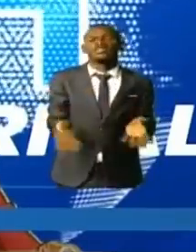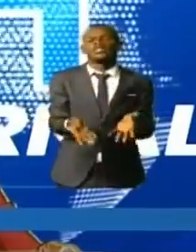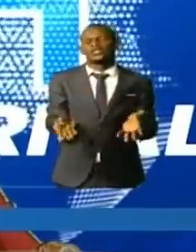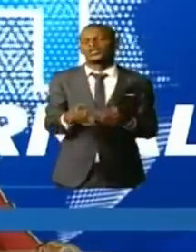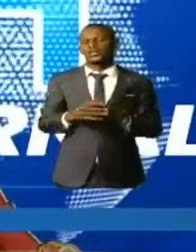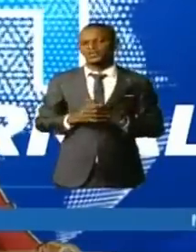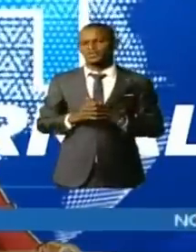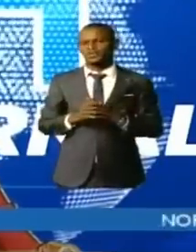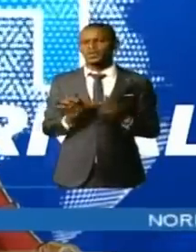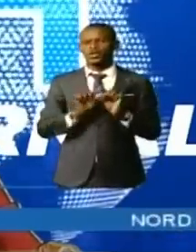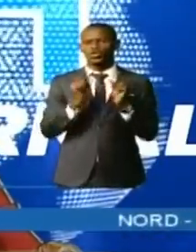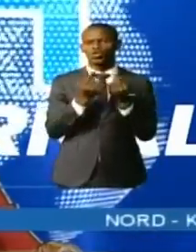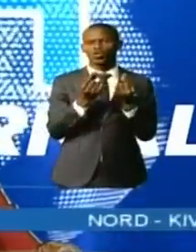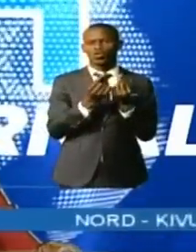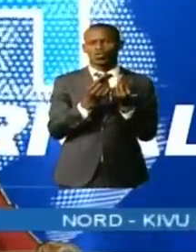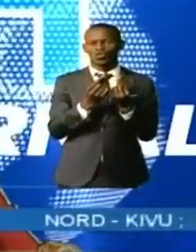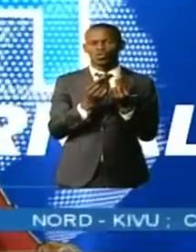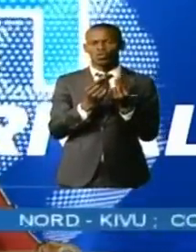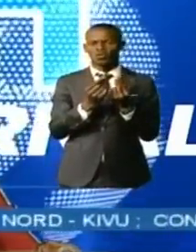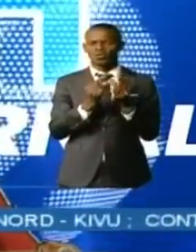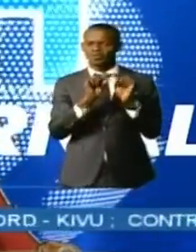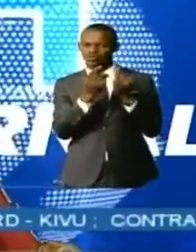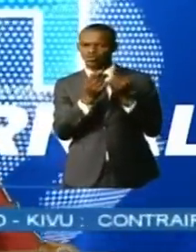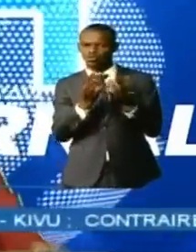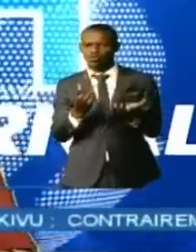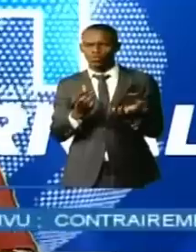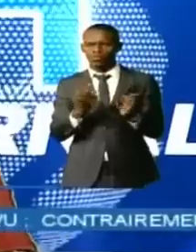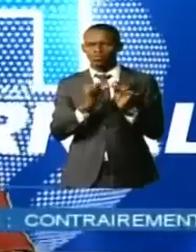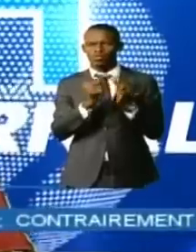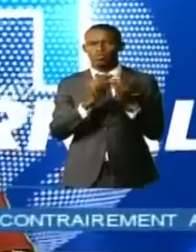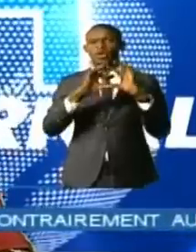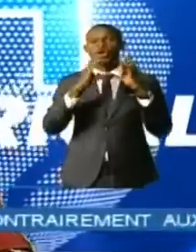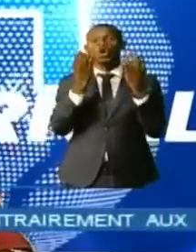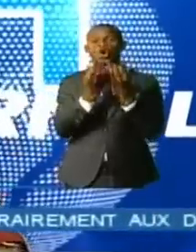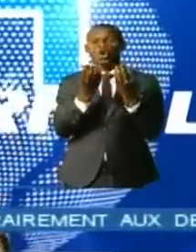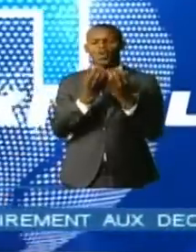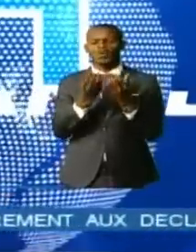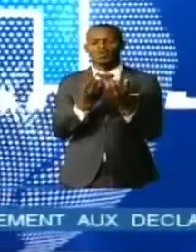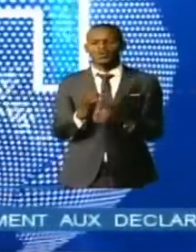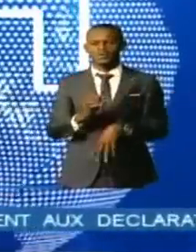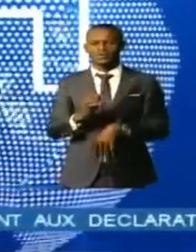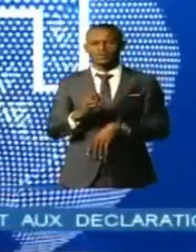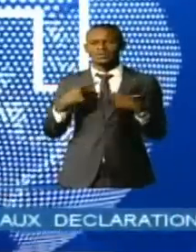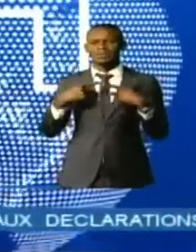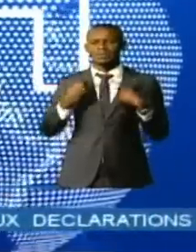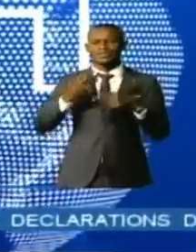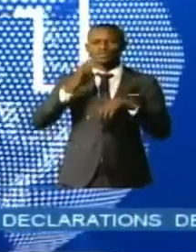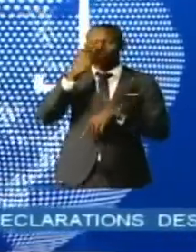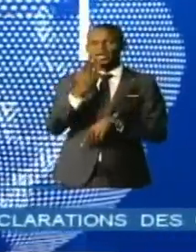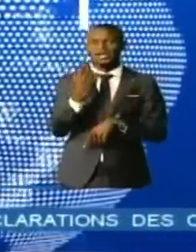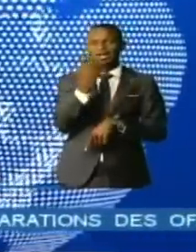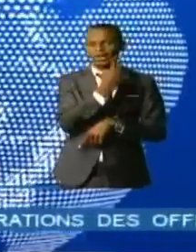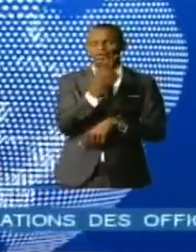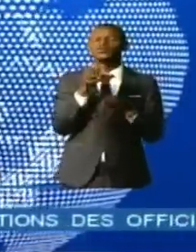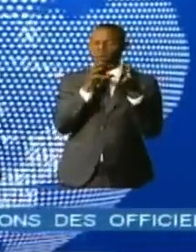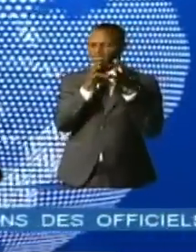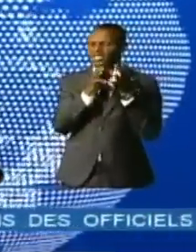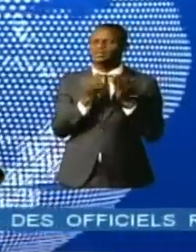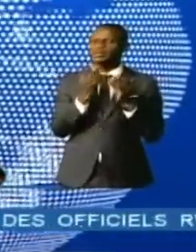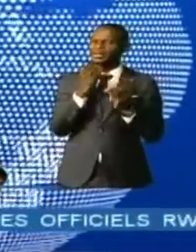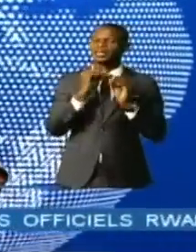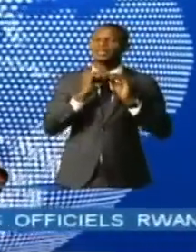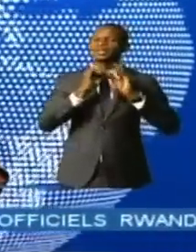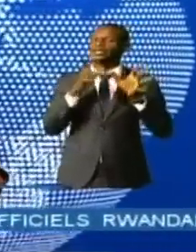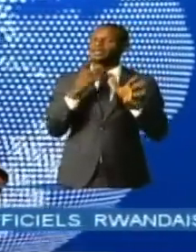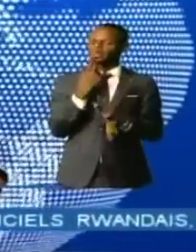la rencontre avec les victimes des violences sexuelles dans la partie est du pays. Le secrétaire général, le monseigneur